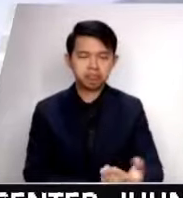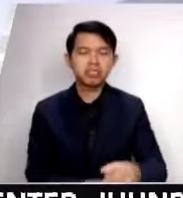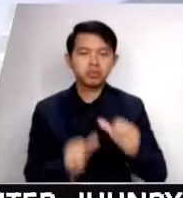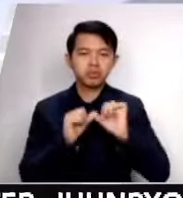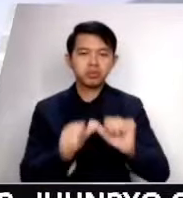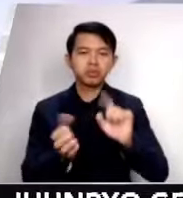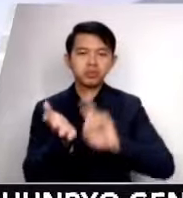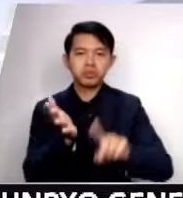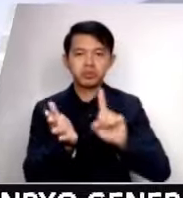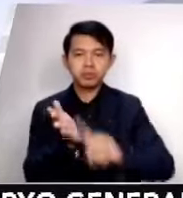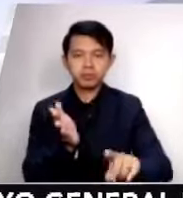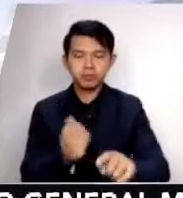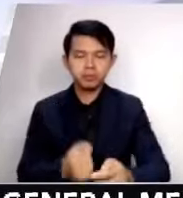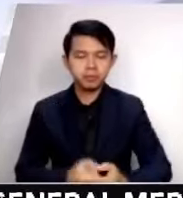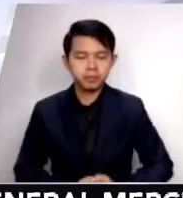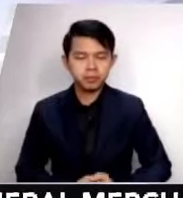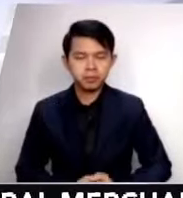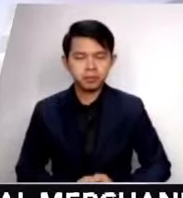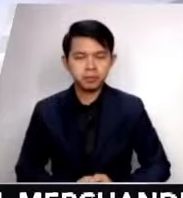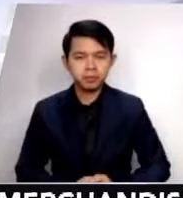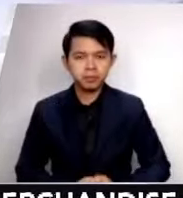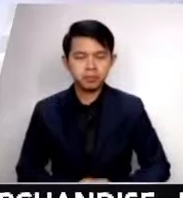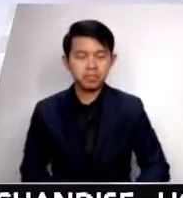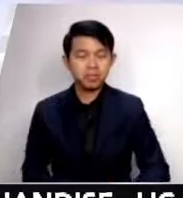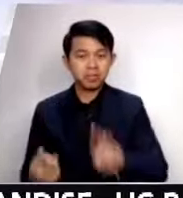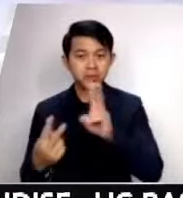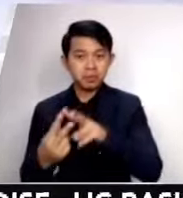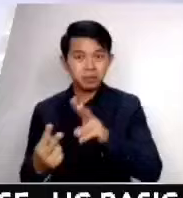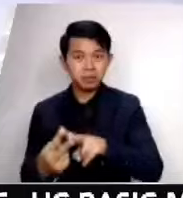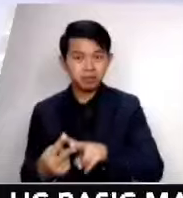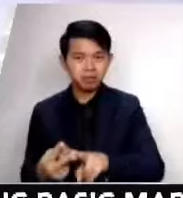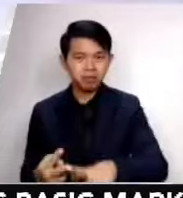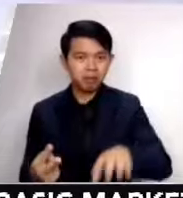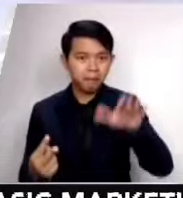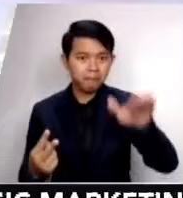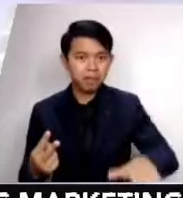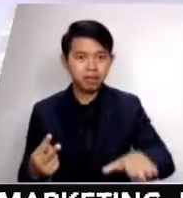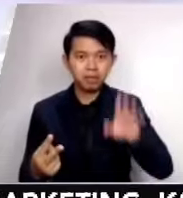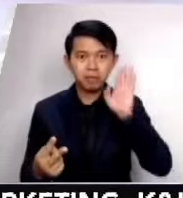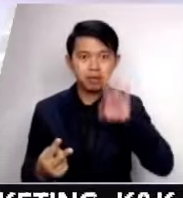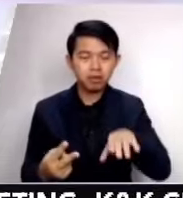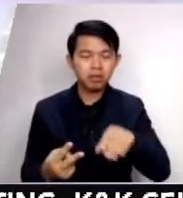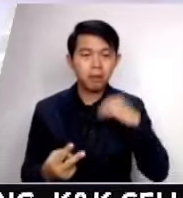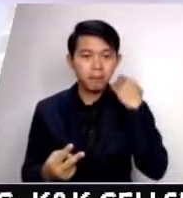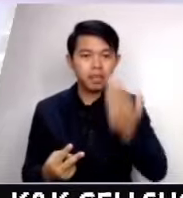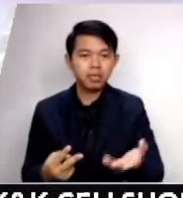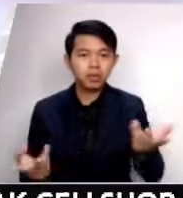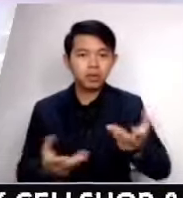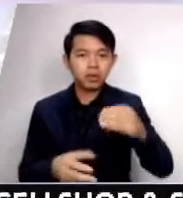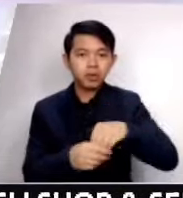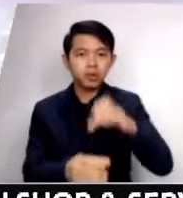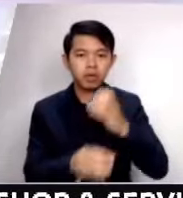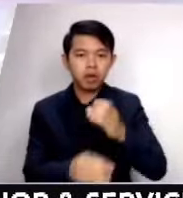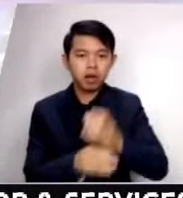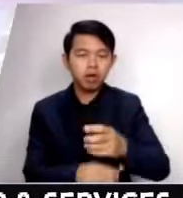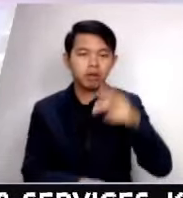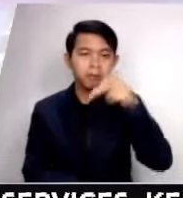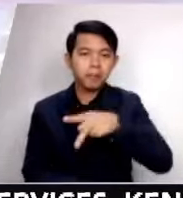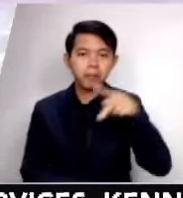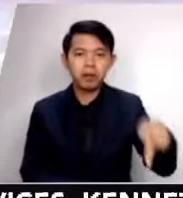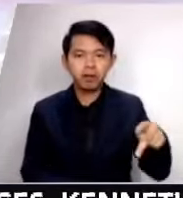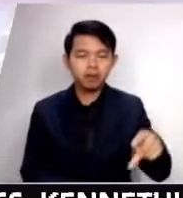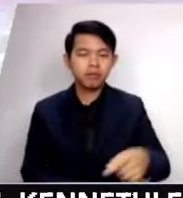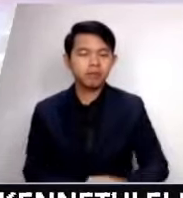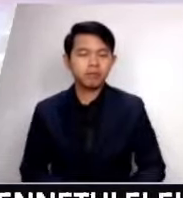Natagpo ang patay ang dalawang batang magkapatid sa loob ng kotse sa Santo Tomas, Pampanga. Huling nakitang buhay ang mga bata noong